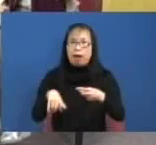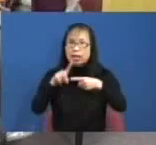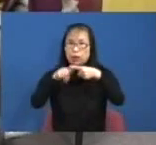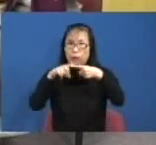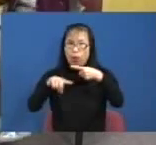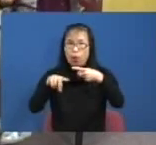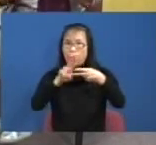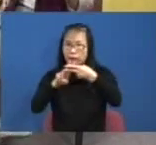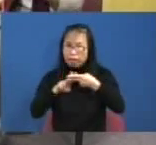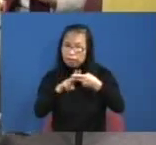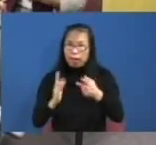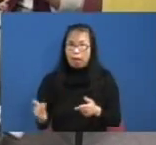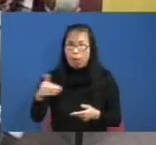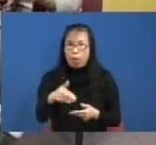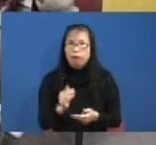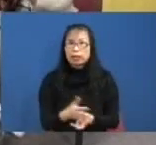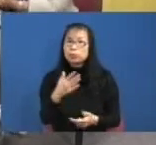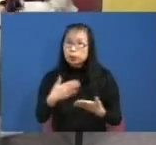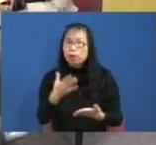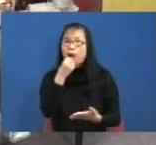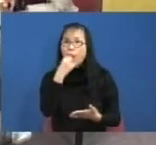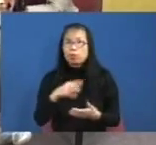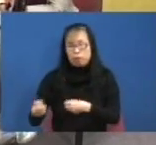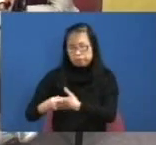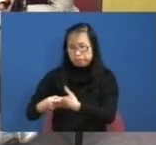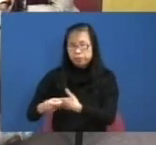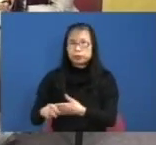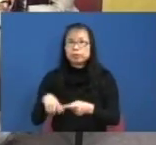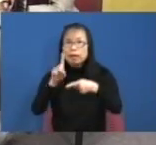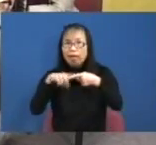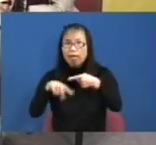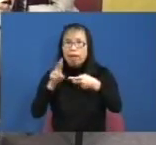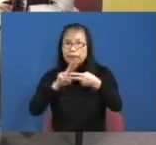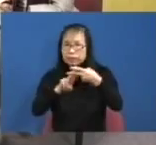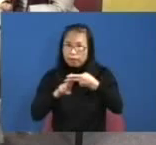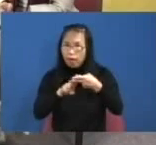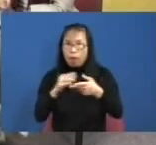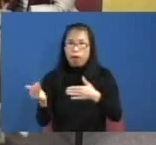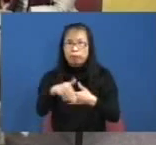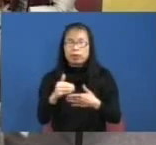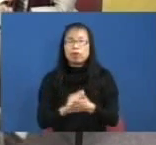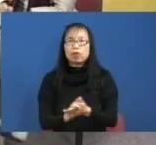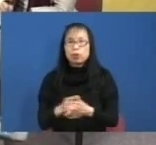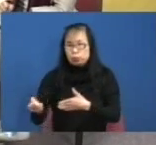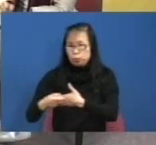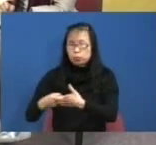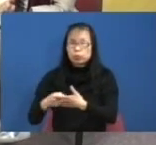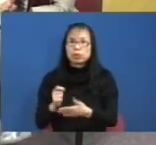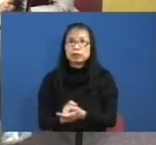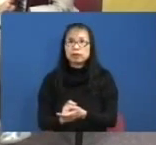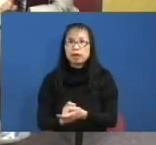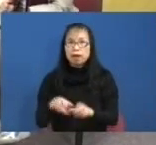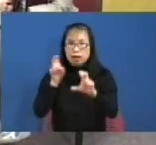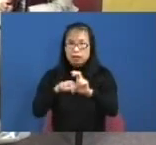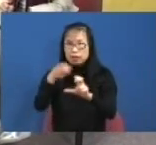即係人哋核電樓啦，咁我哋自己香港最近就大亞灣啦，咁但係調翻轉，佢哋就話大亞灣最近咧就係西